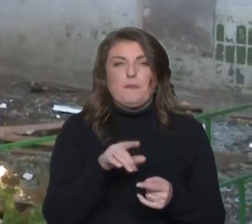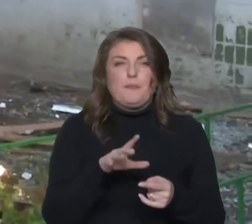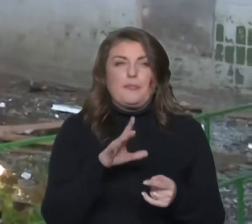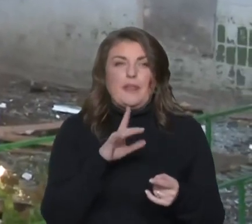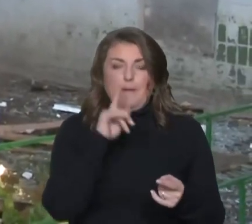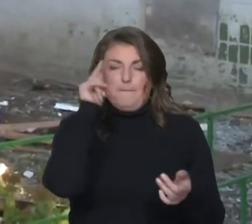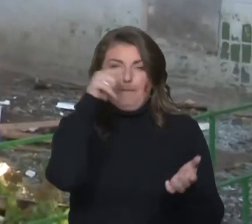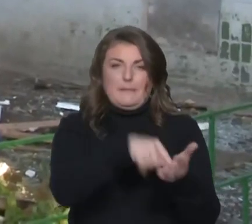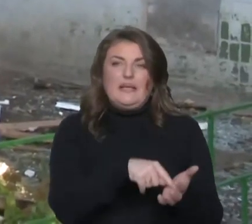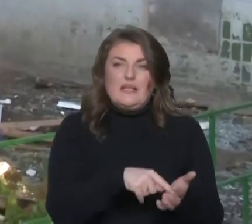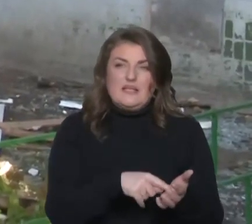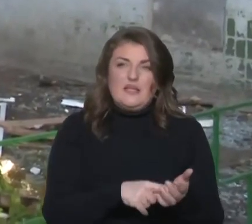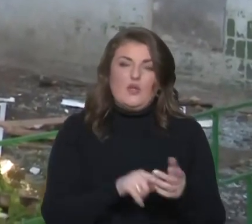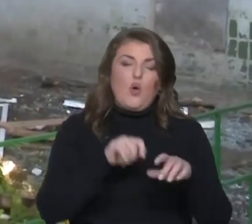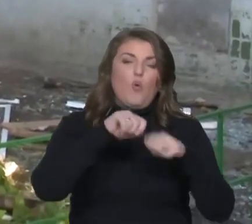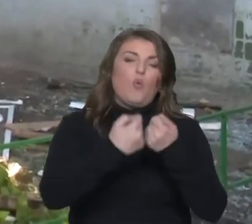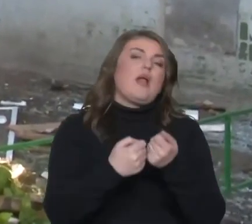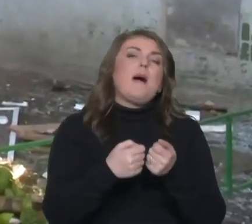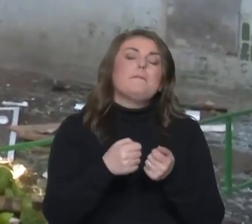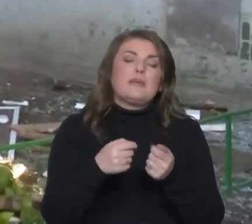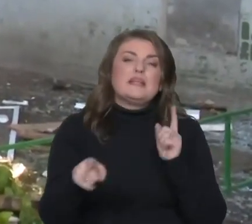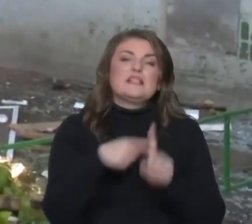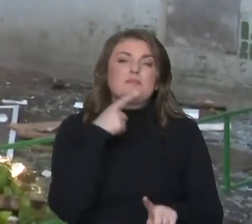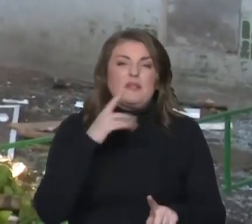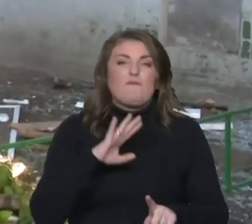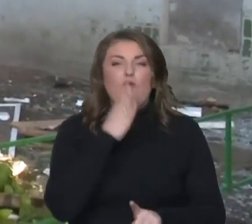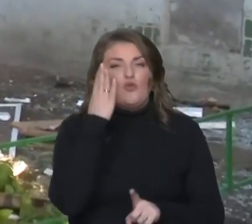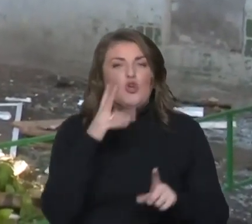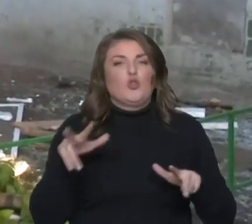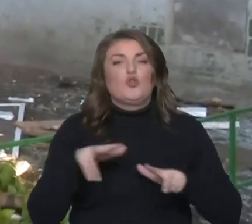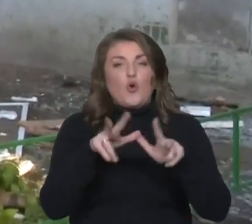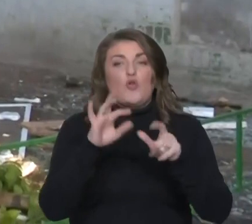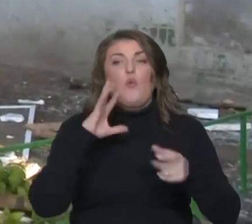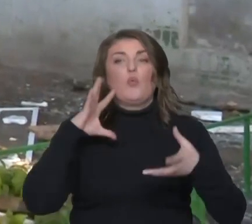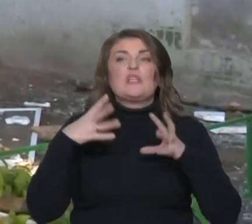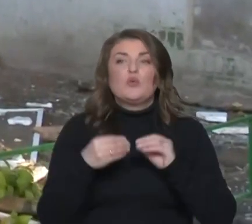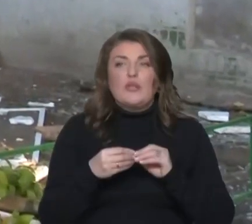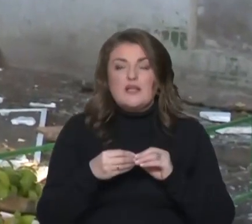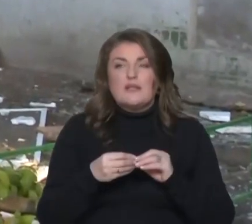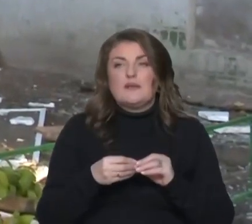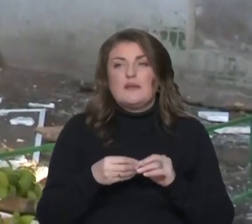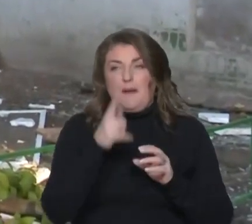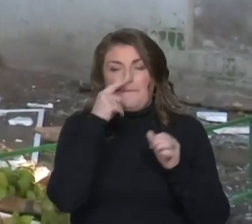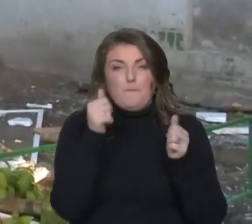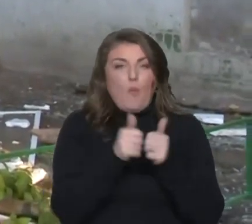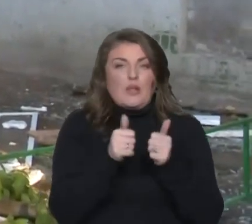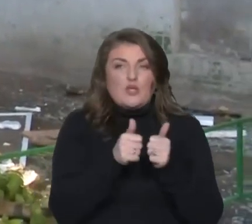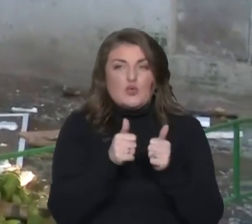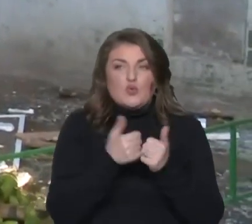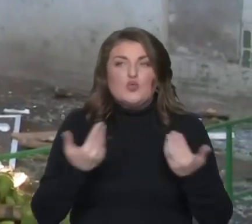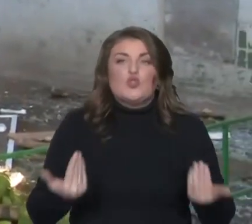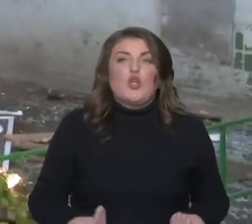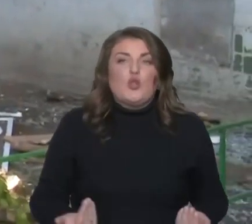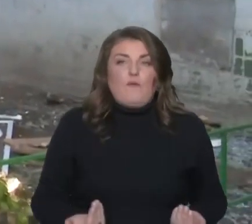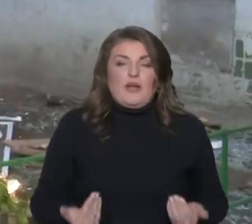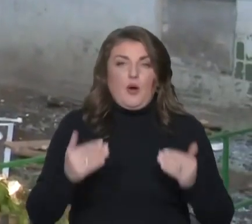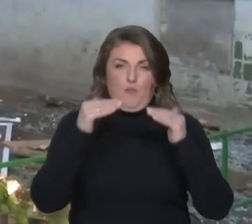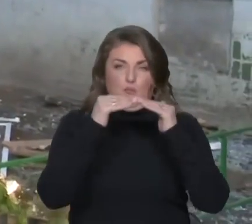власне прилетіли уламки збитих ворожих дронів. У результаті поблизу